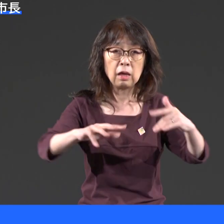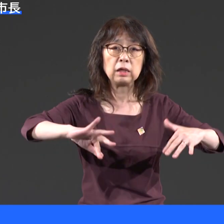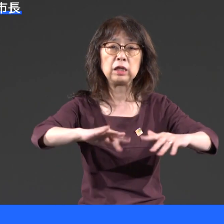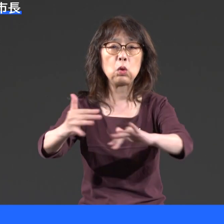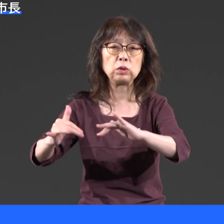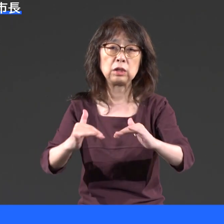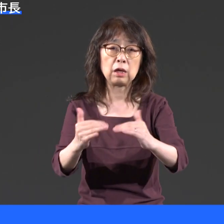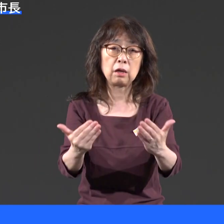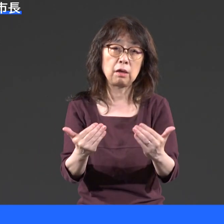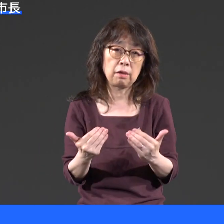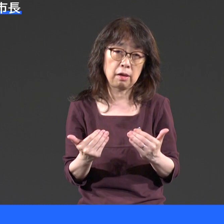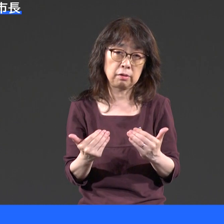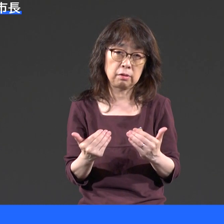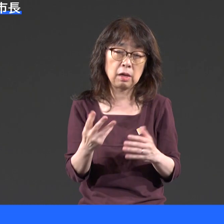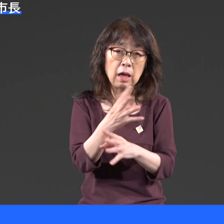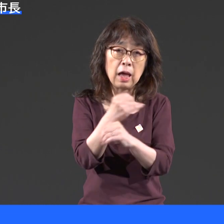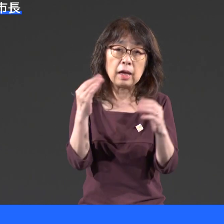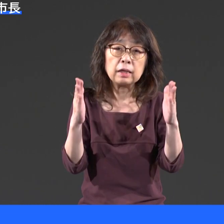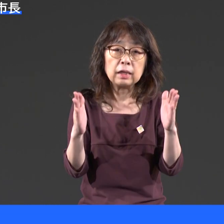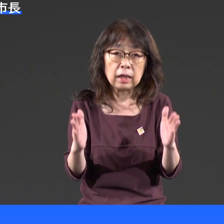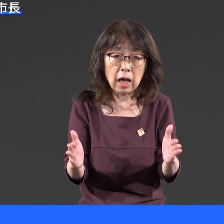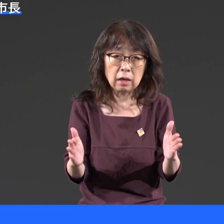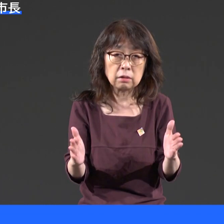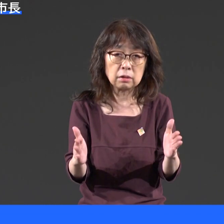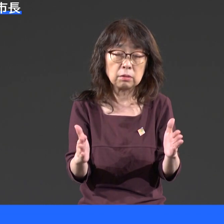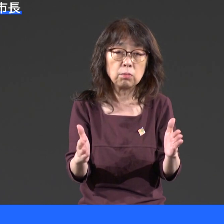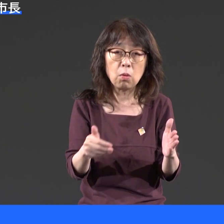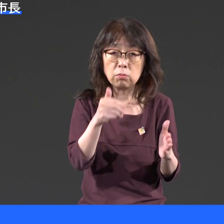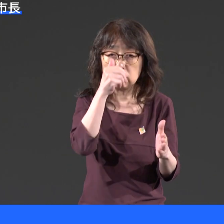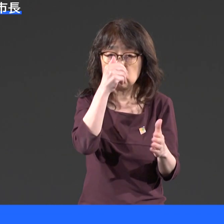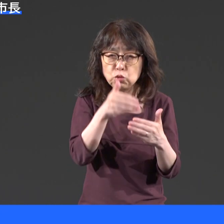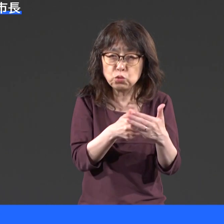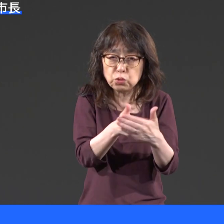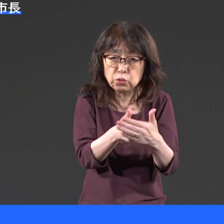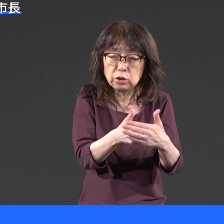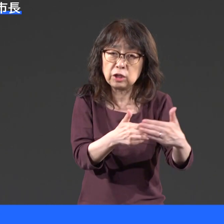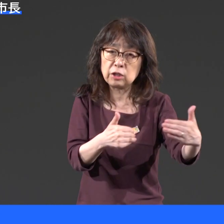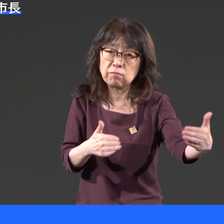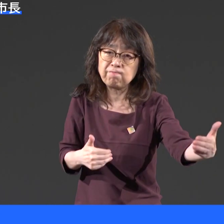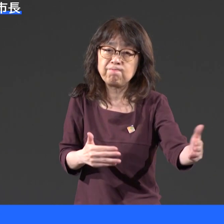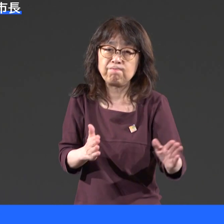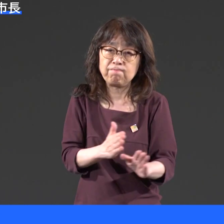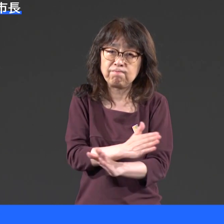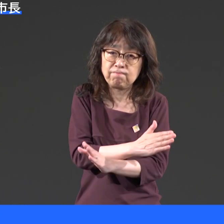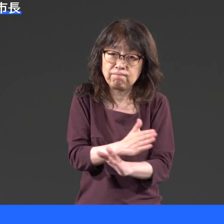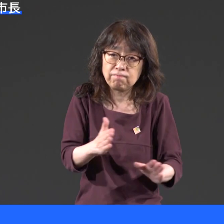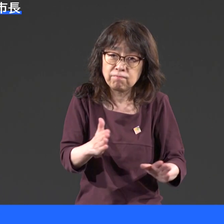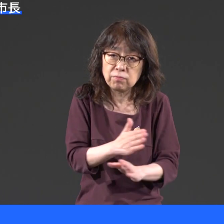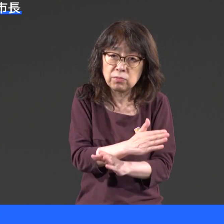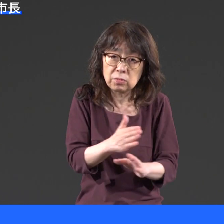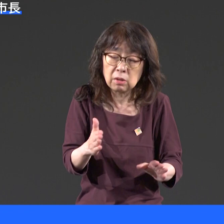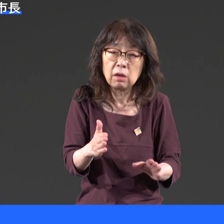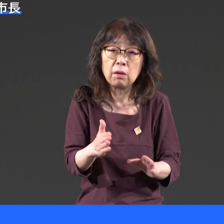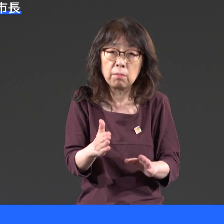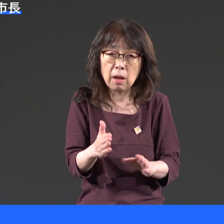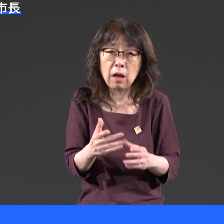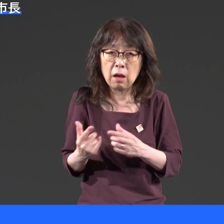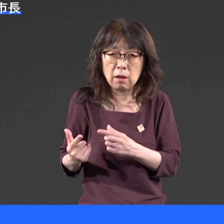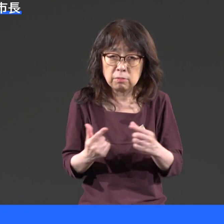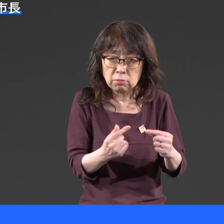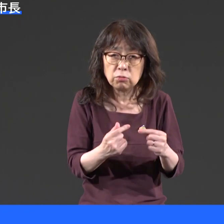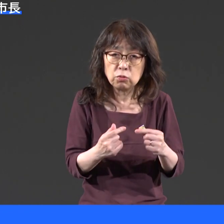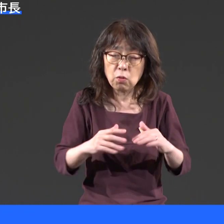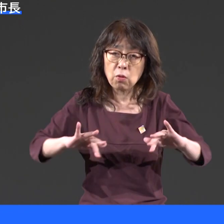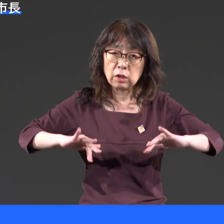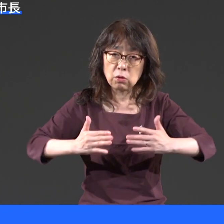で、その期間ということなども十分取りながら、ですからこうエンドを決めずに議論していく必要があるかなというふうに思